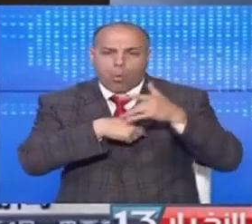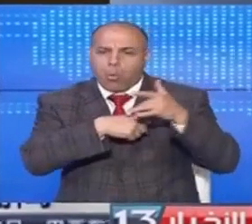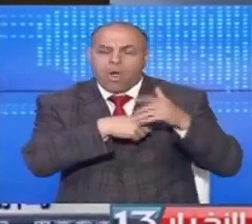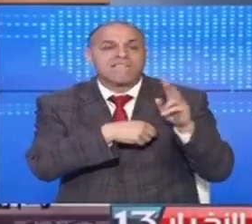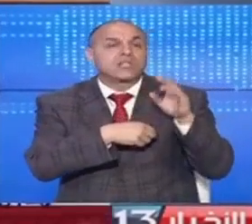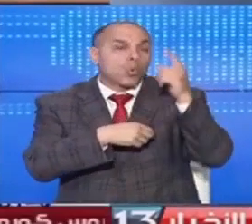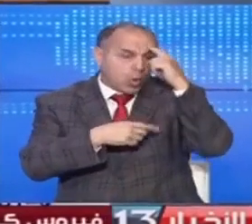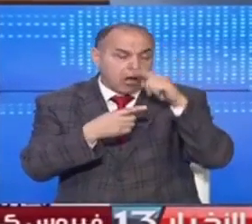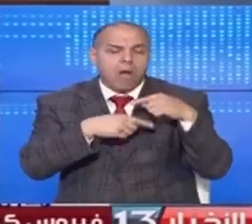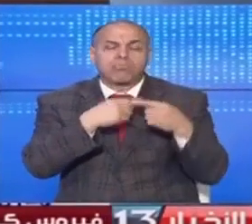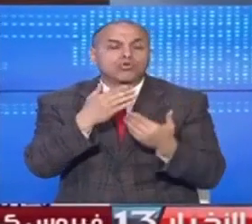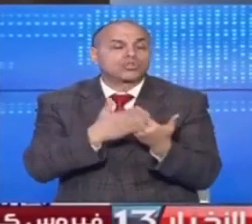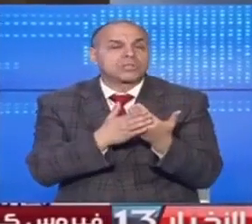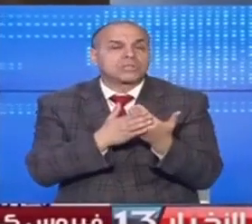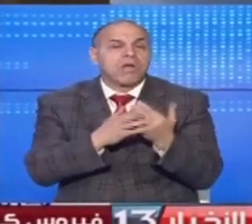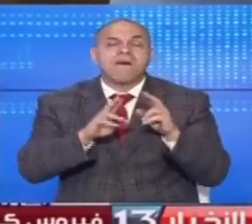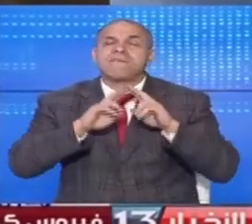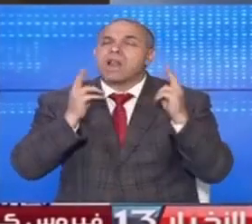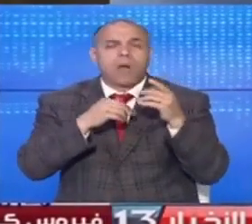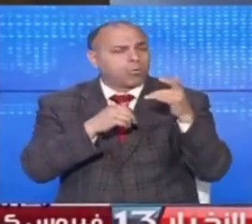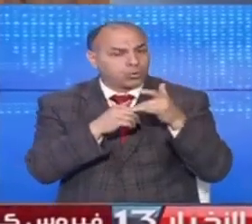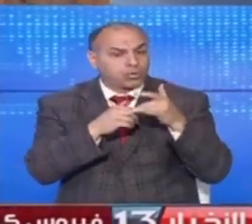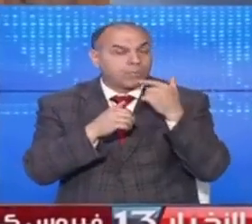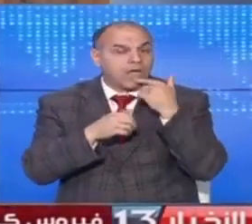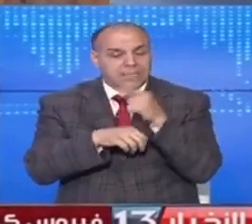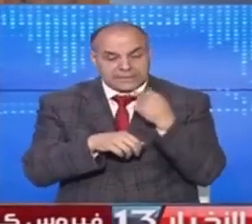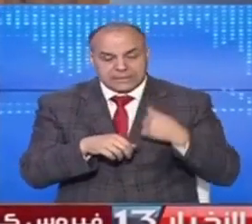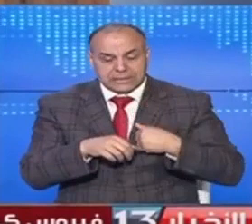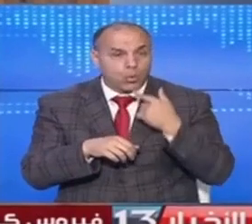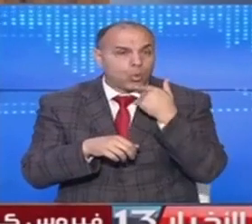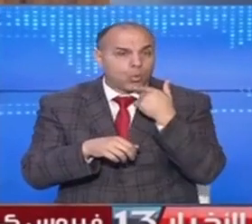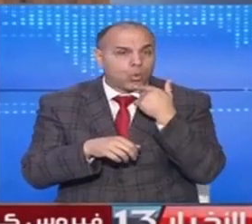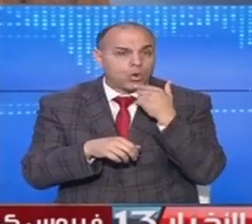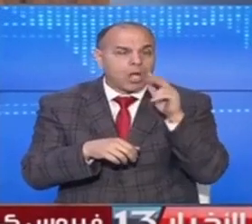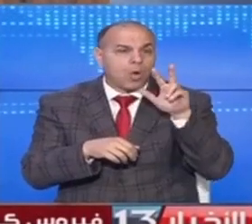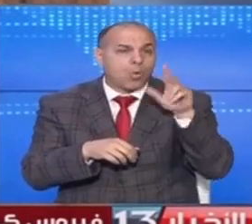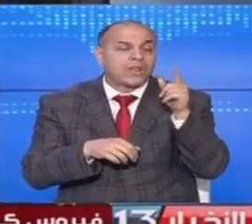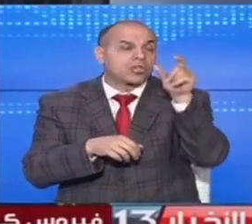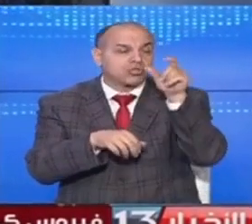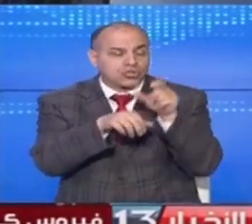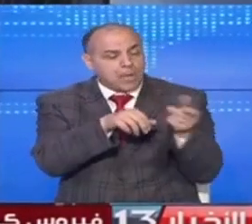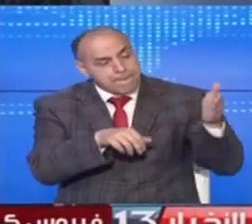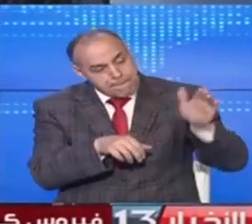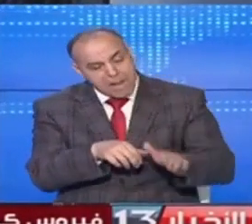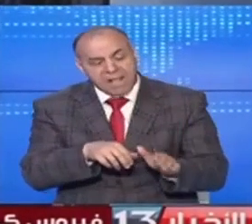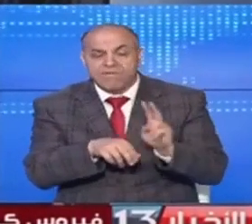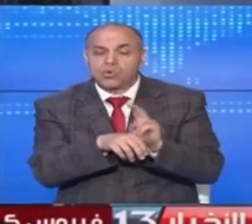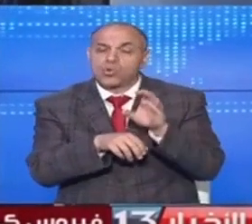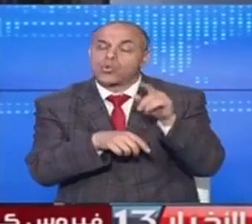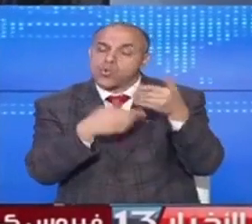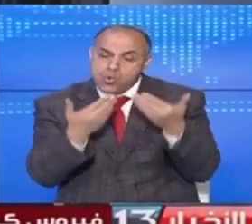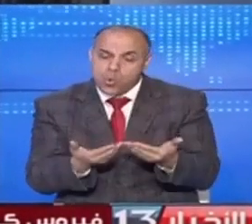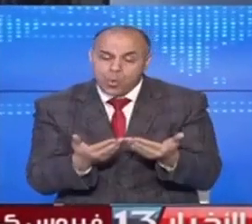كورونا المستجد بمختلف دول العالم ففي السين تم تسجيل احدى وثلاثين حاله وفاه من جراء الفيروس اليوم